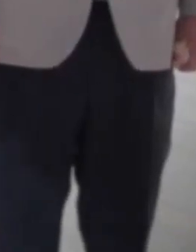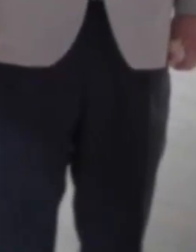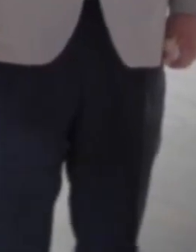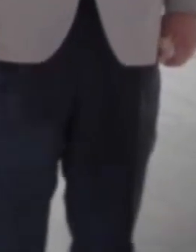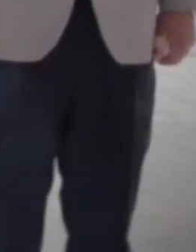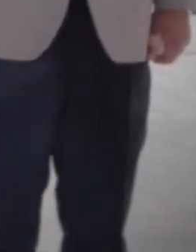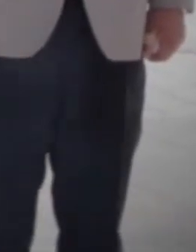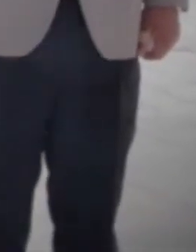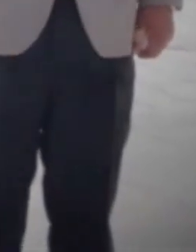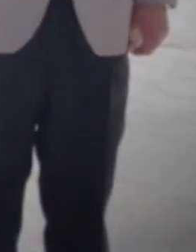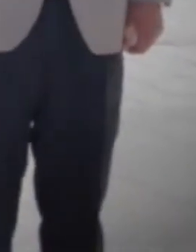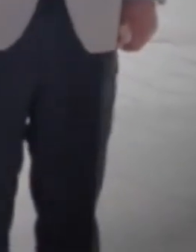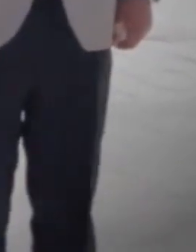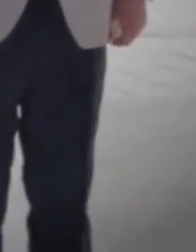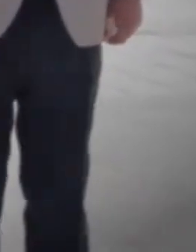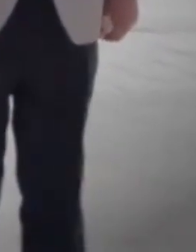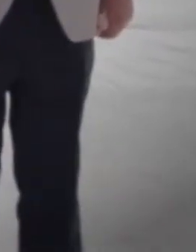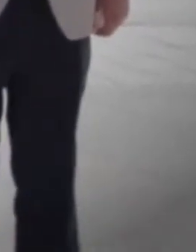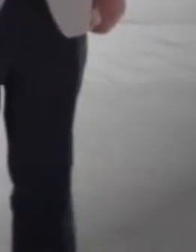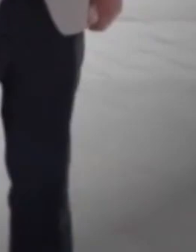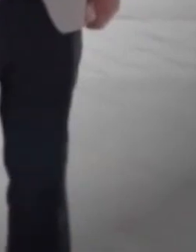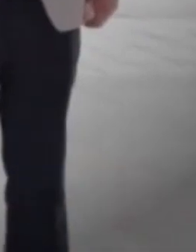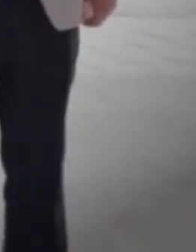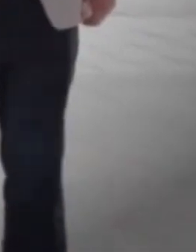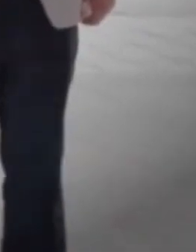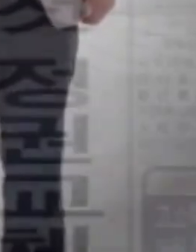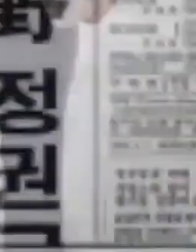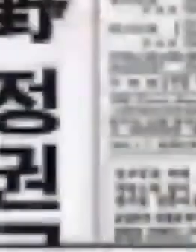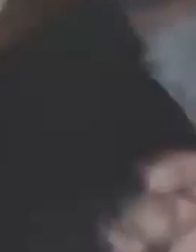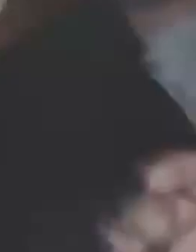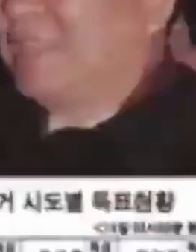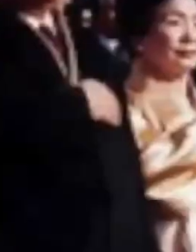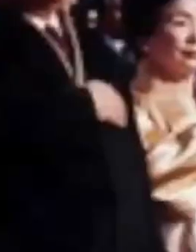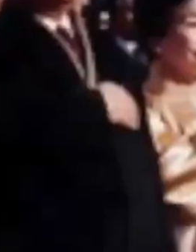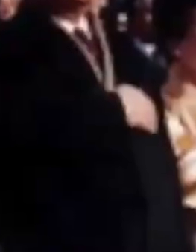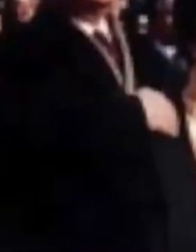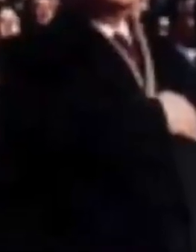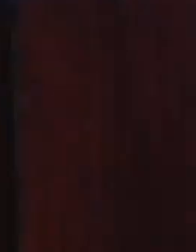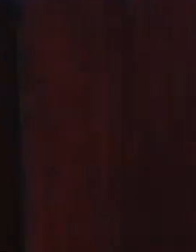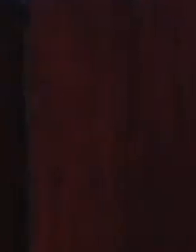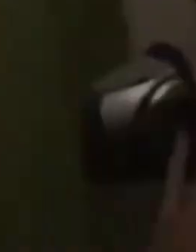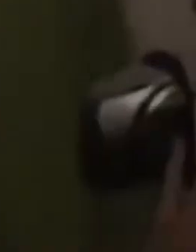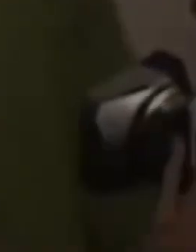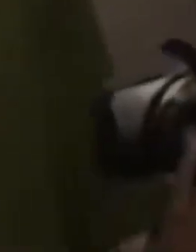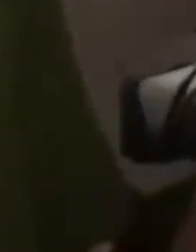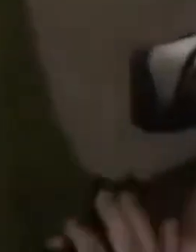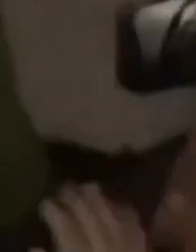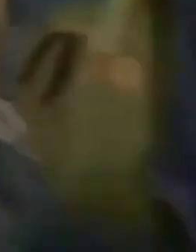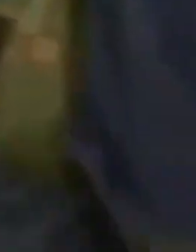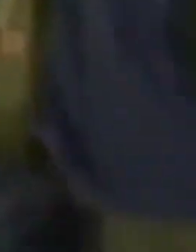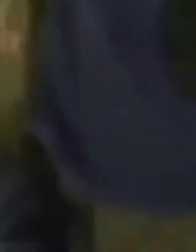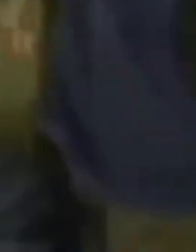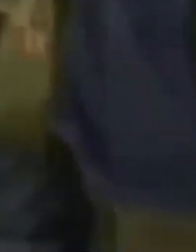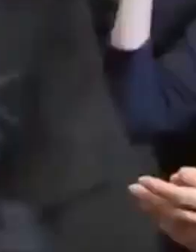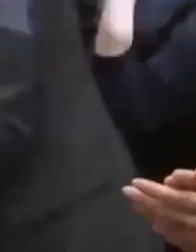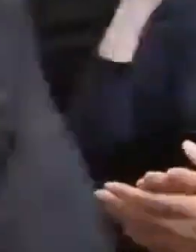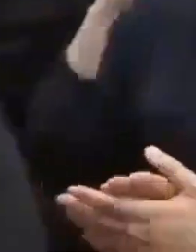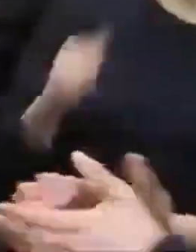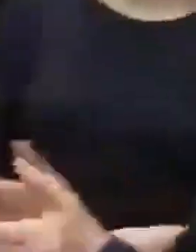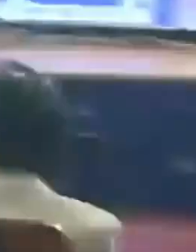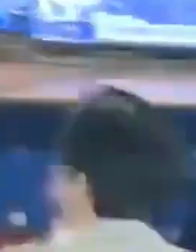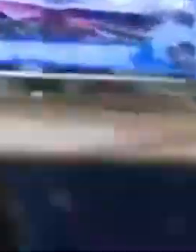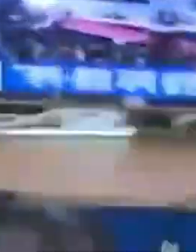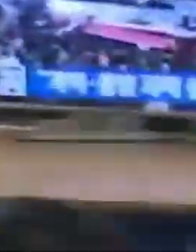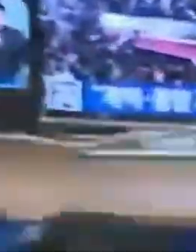역사와 가치는 지켜내겠습니다. 우리 민주당은 이겨야 하고 이길 수 있습니다.